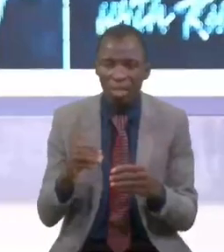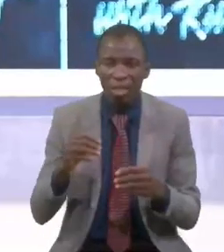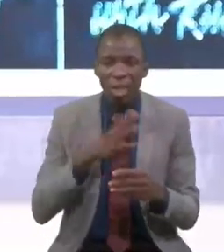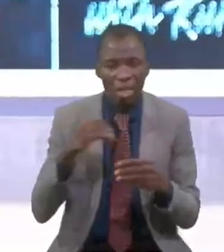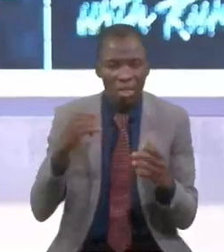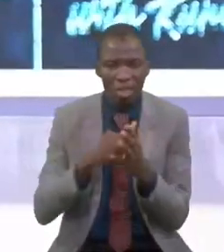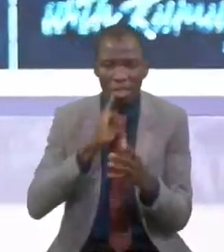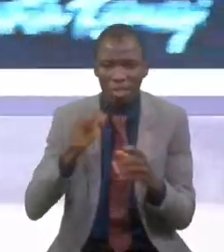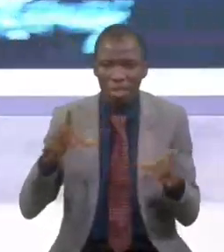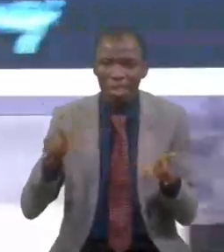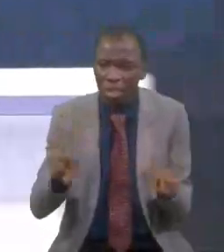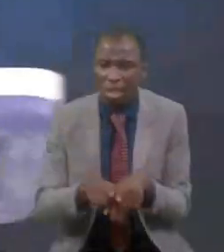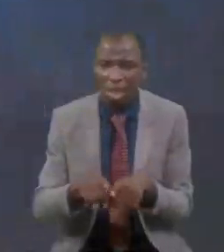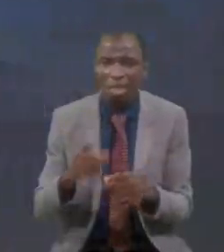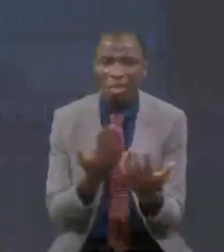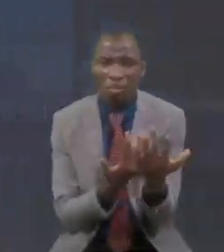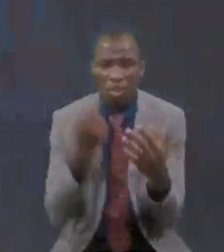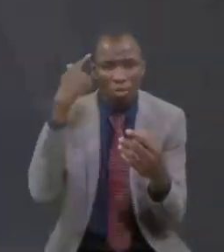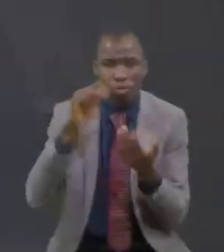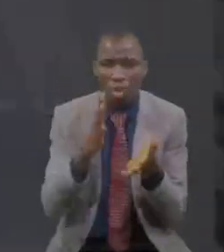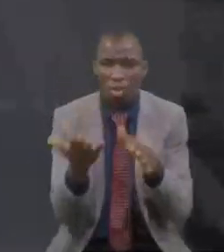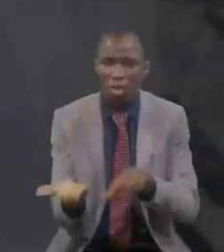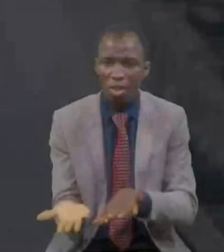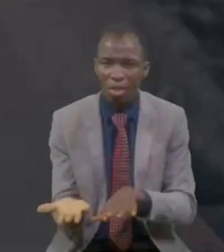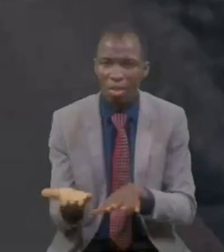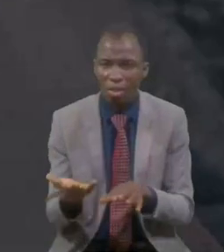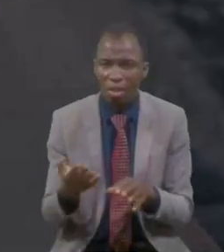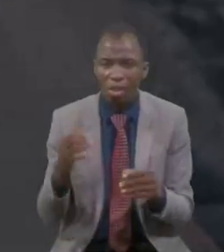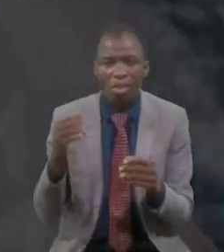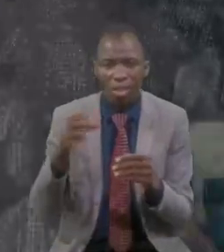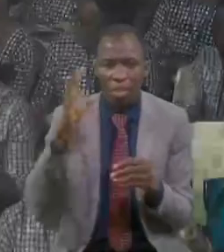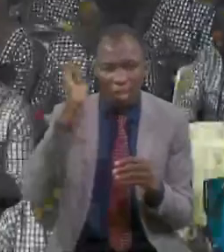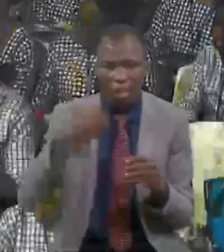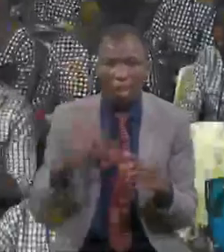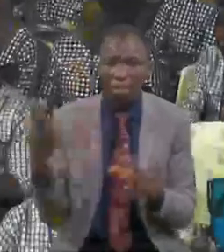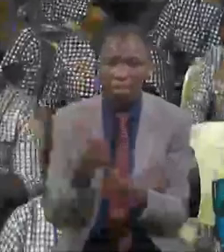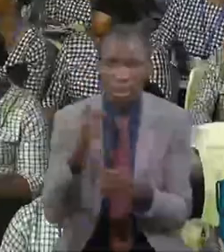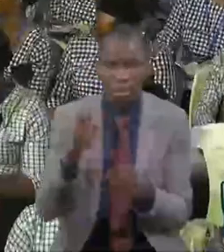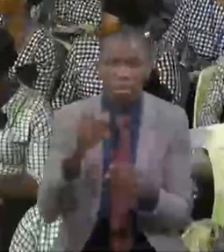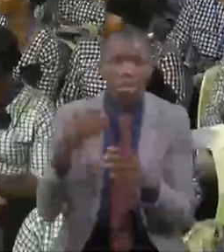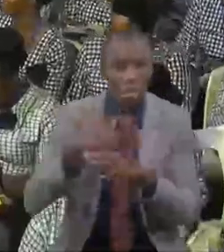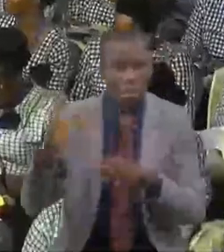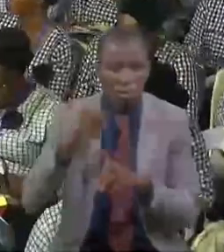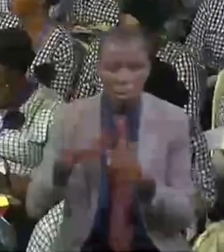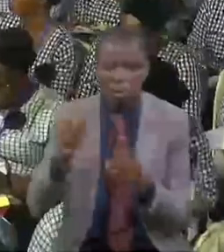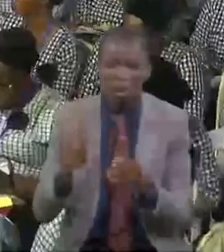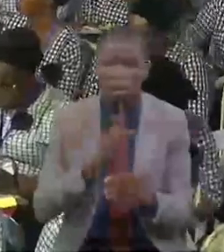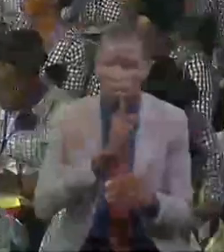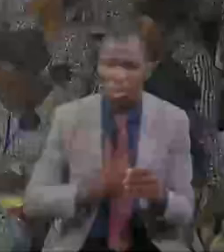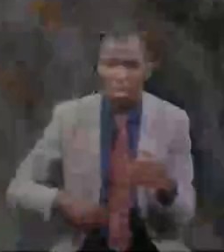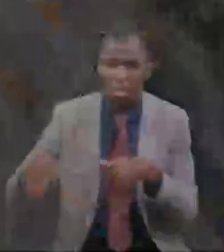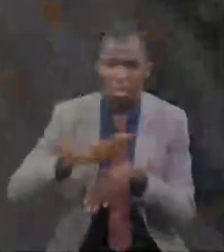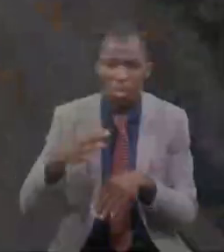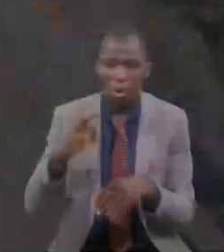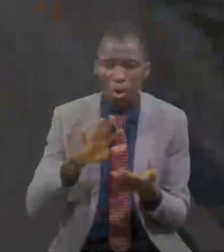organes c'est comme elle attendait la mort elle a était ôtée du royaume de la mort la mort